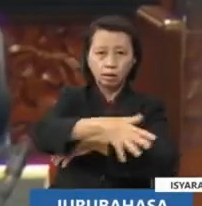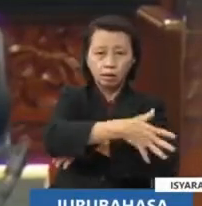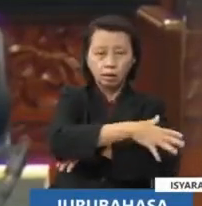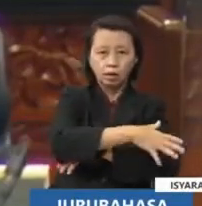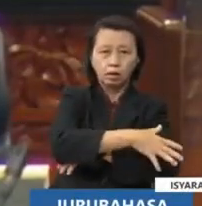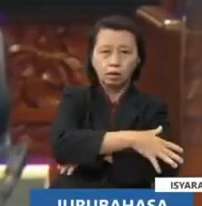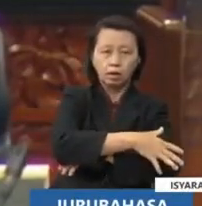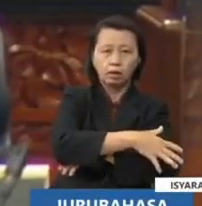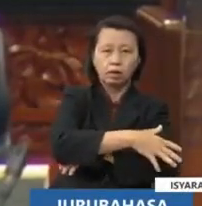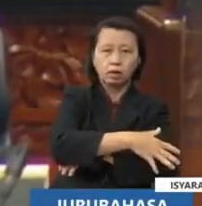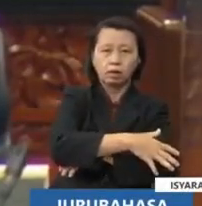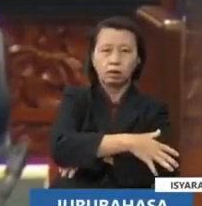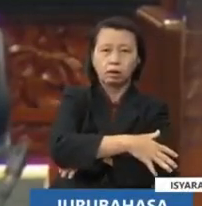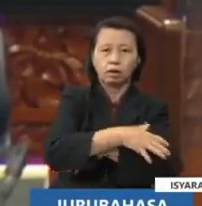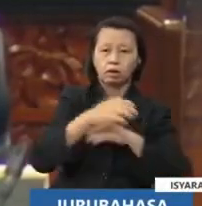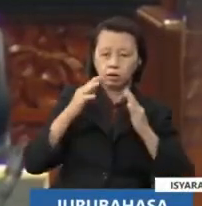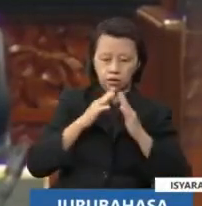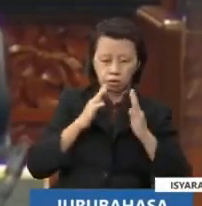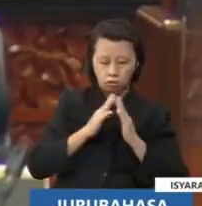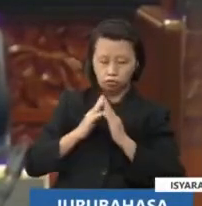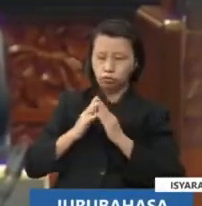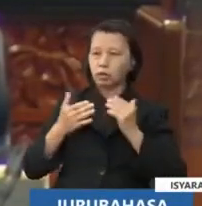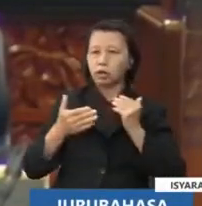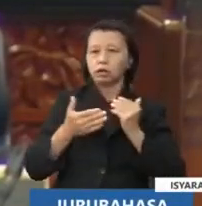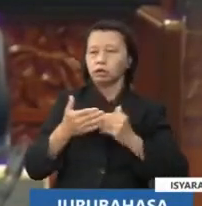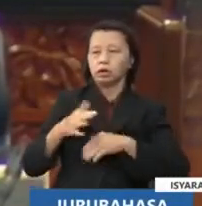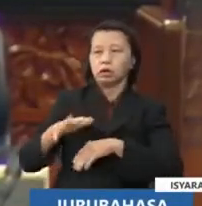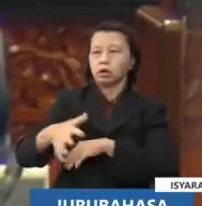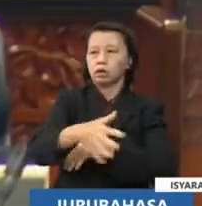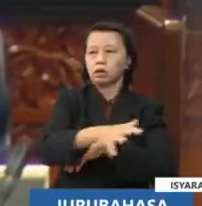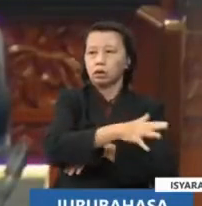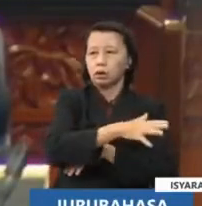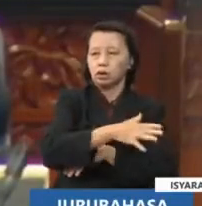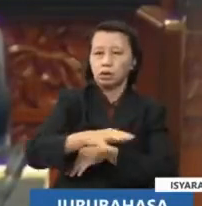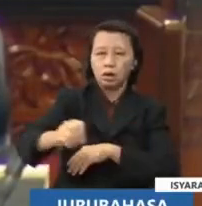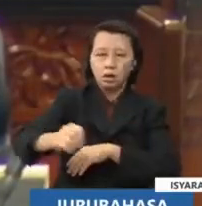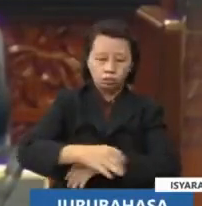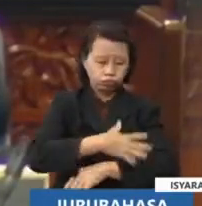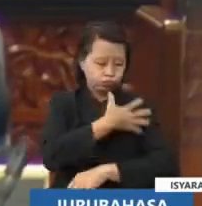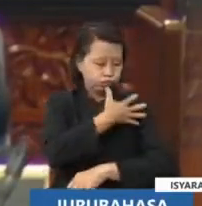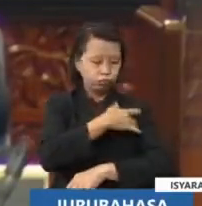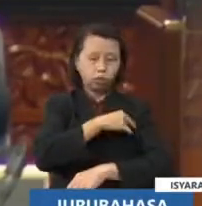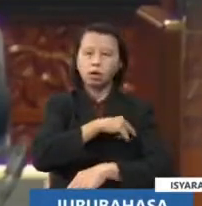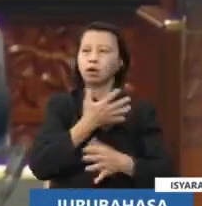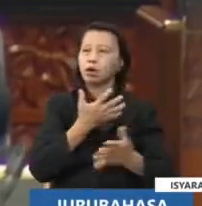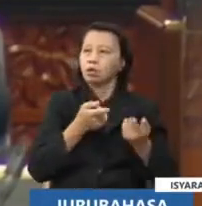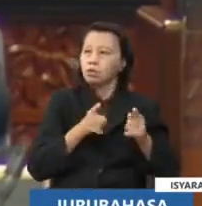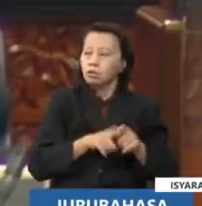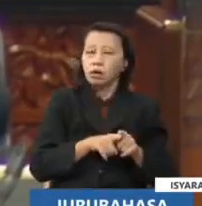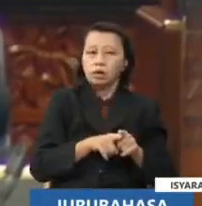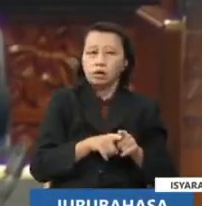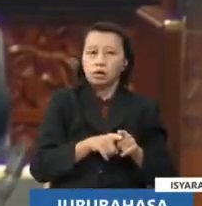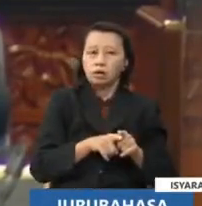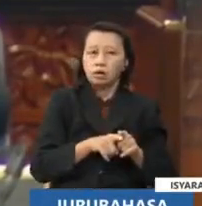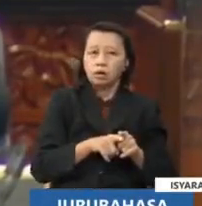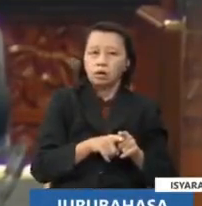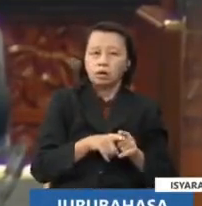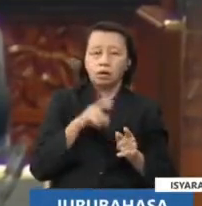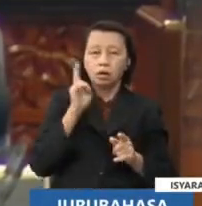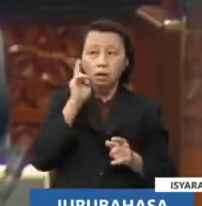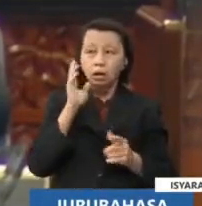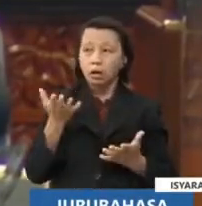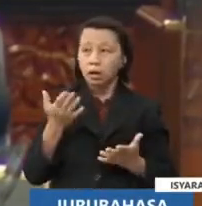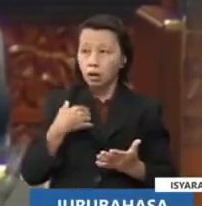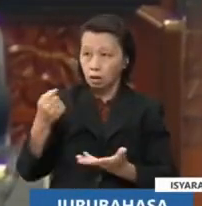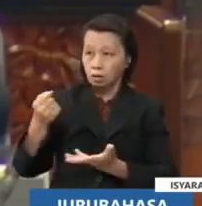diuruk Trenggalek rumah-rumah yang terletak di pinggir tanah hakisan tanah pergerakan tanah bila pelaku kau terus seperti